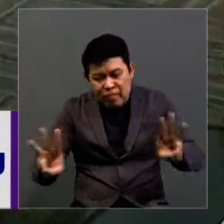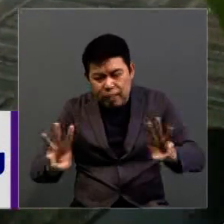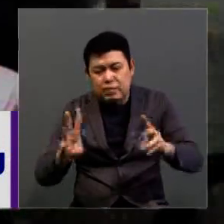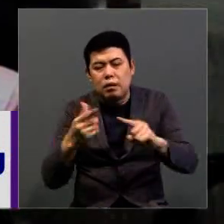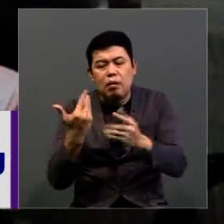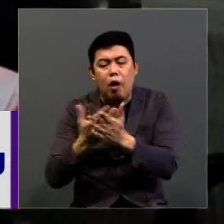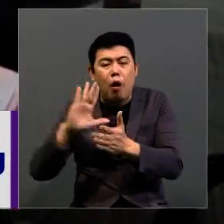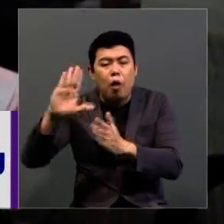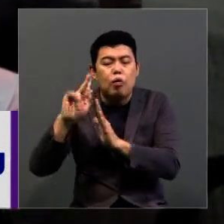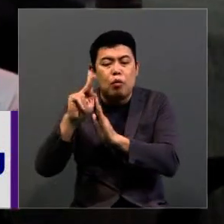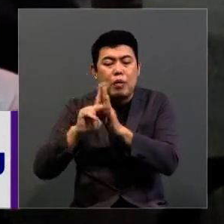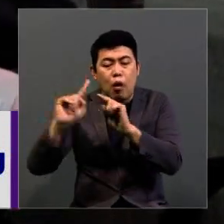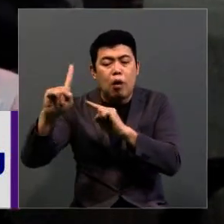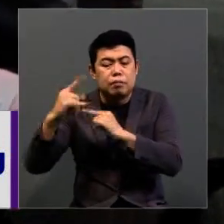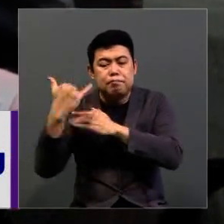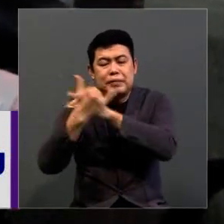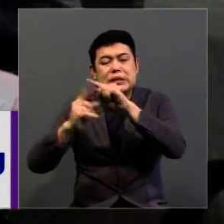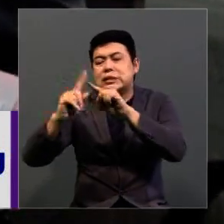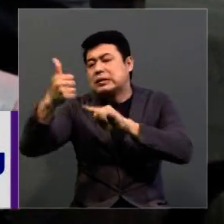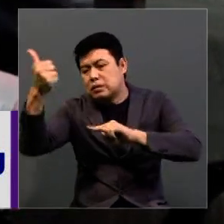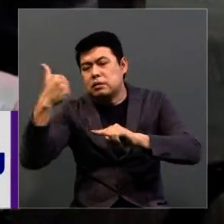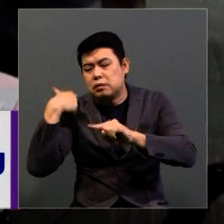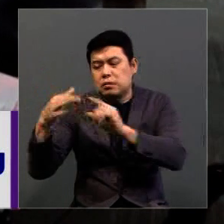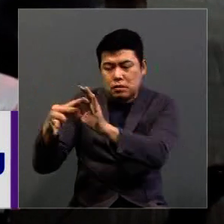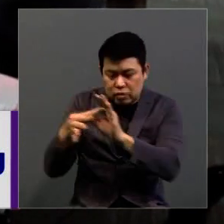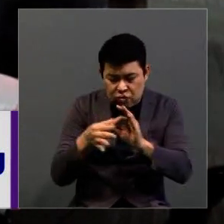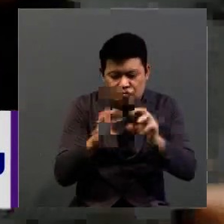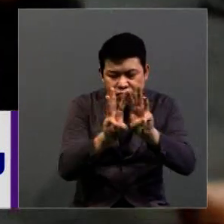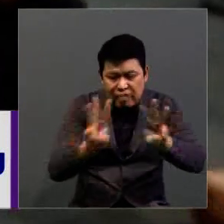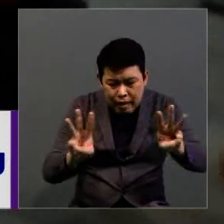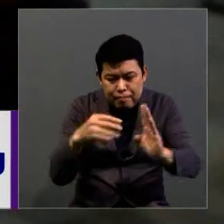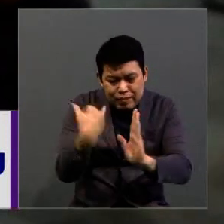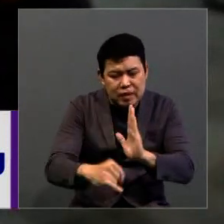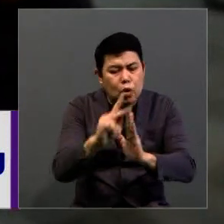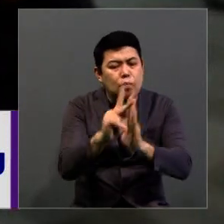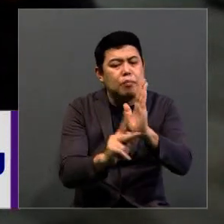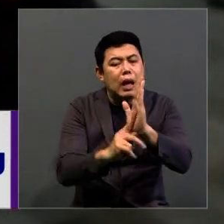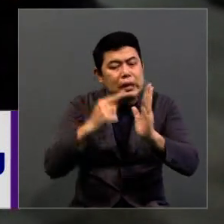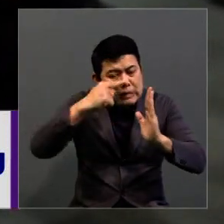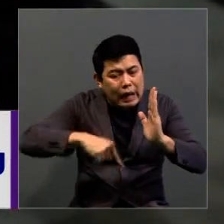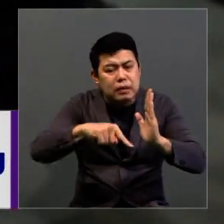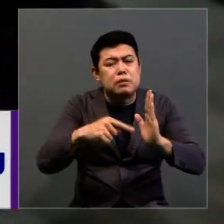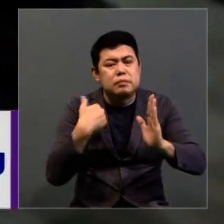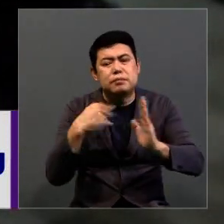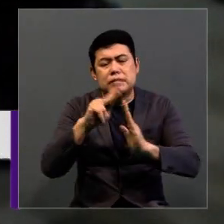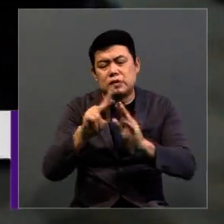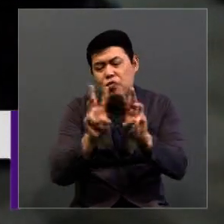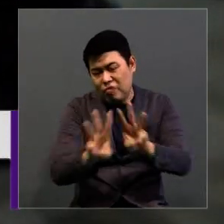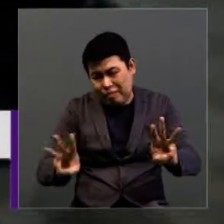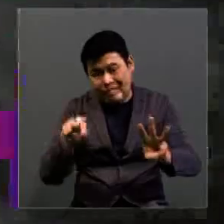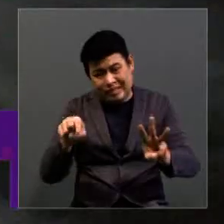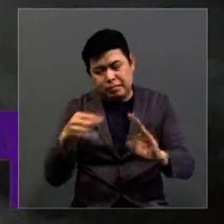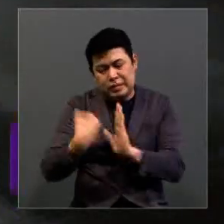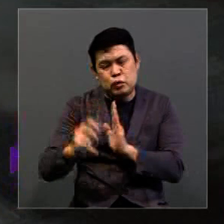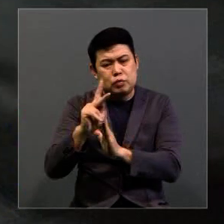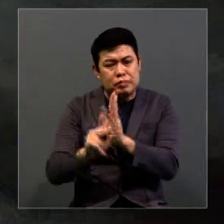ถูกกฎหมายในต่างประเทศมันเชื่อมโยงกับเว็บพนันผิดกฎหมายในประเทศไทยพูดง่ายๆคือเว็บอัน